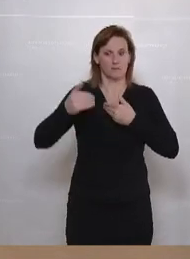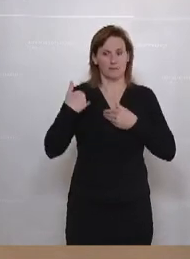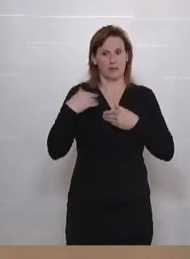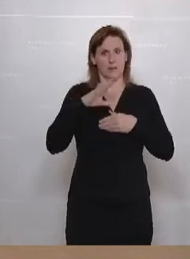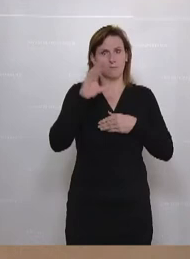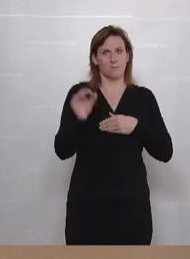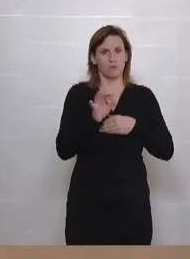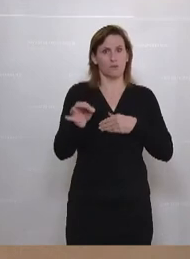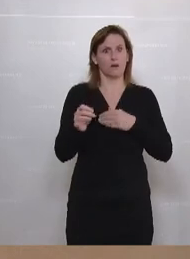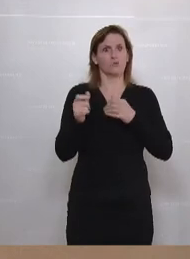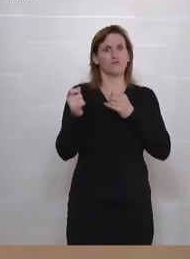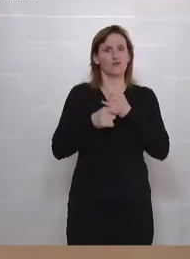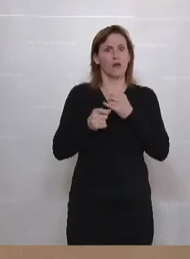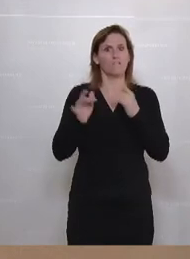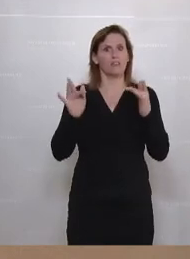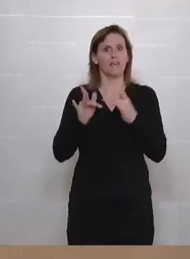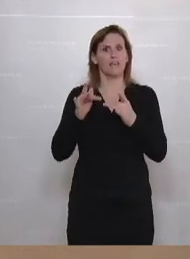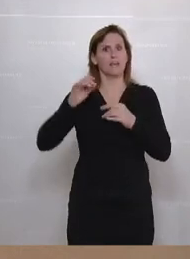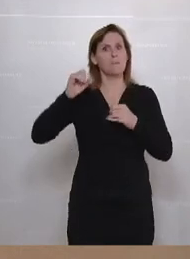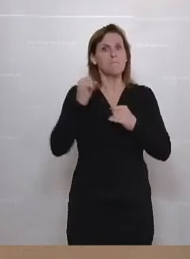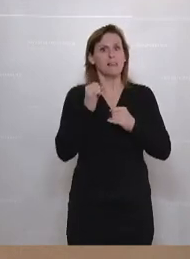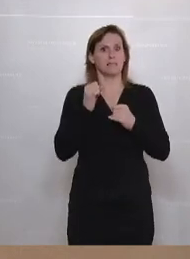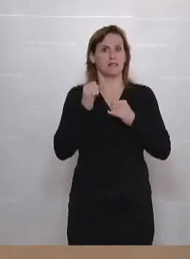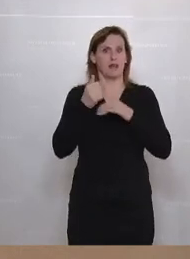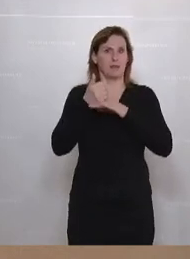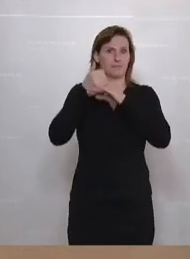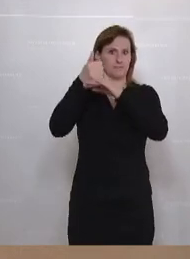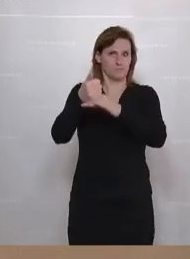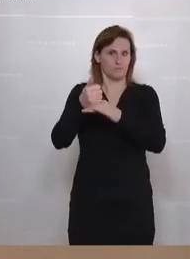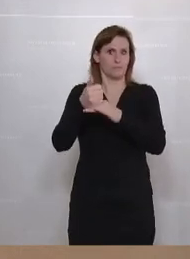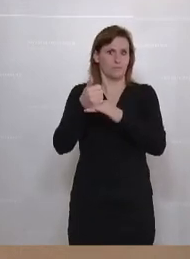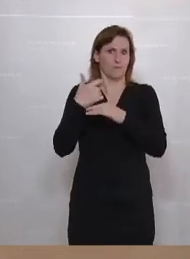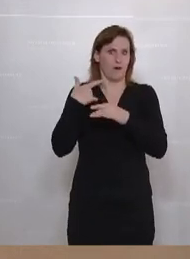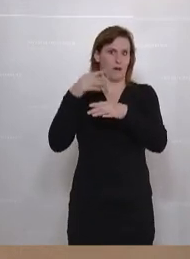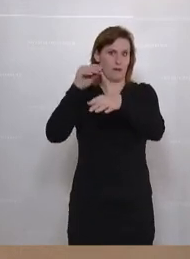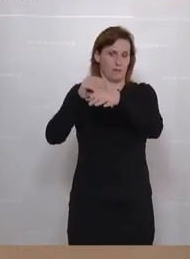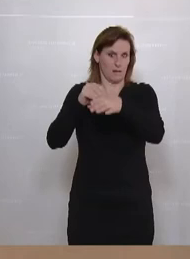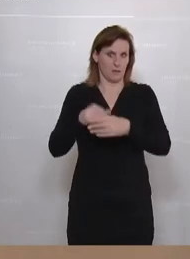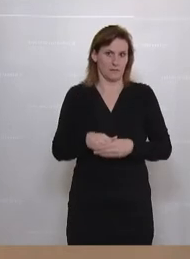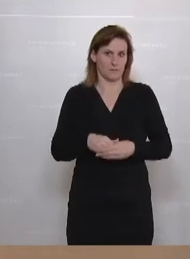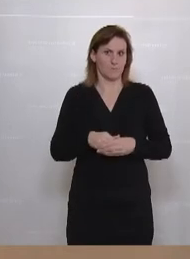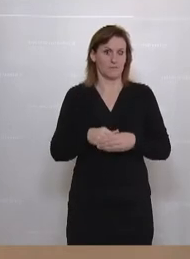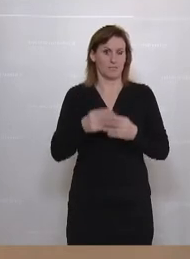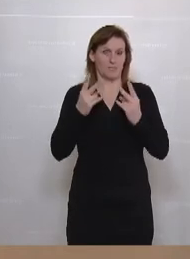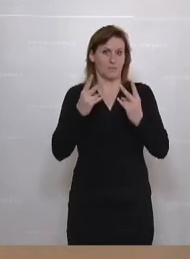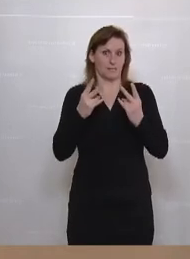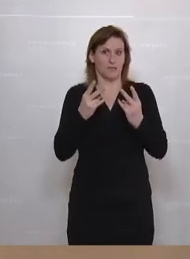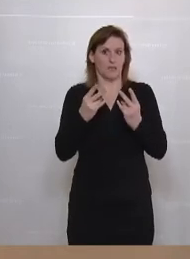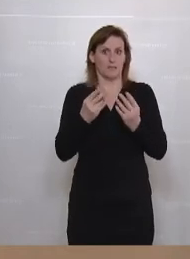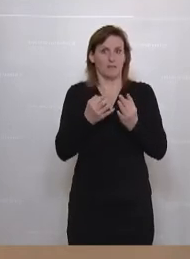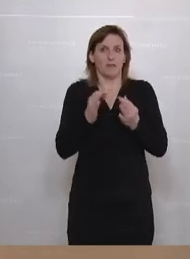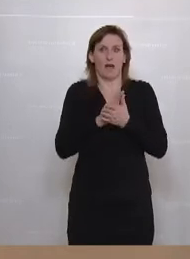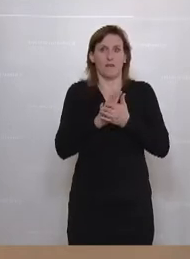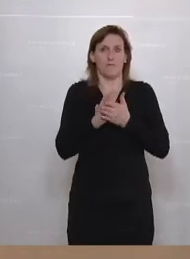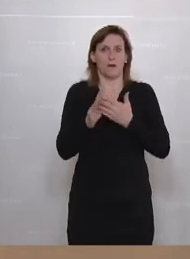letzten Montag, Sanktionen gegen die Militärjunta verhängt. Ich glaube, das ist der wesentliche Anpunkt, der wesentliche Ansatzpunkt. Wir können nicht einfach